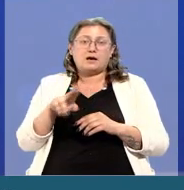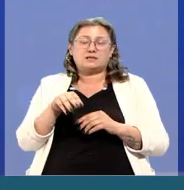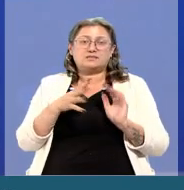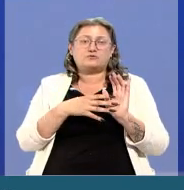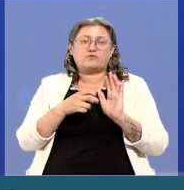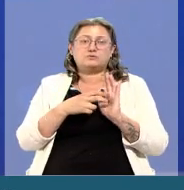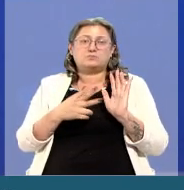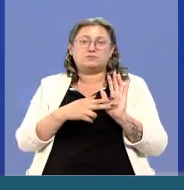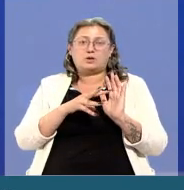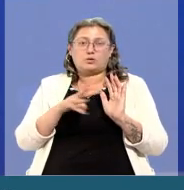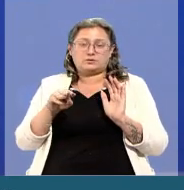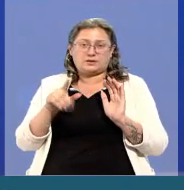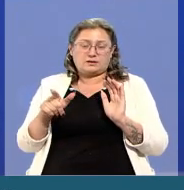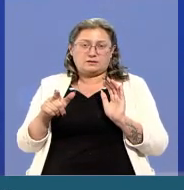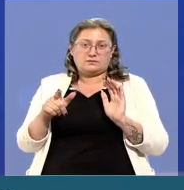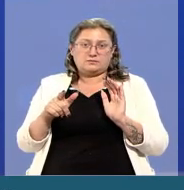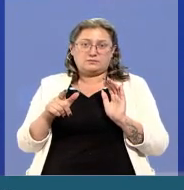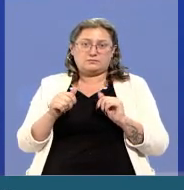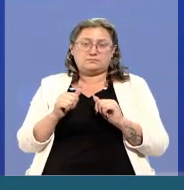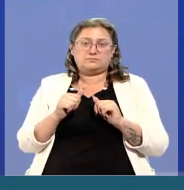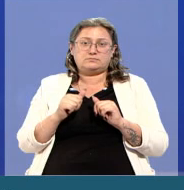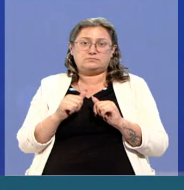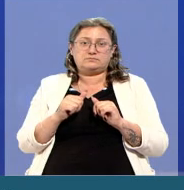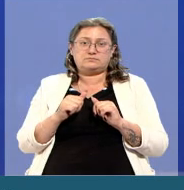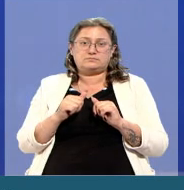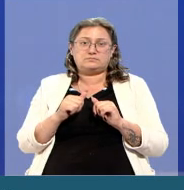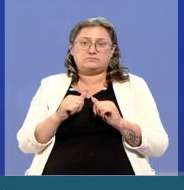көлемі бүгінгі күні 2,8 миллиард теңгені құрап отыр.